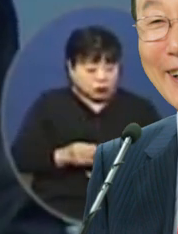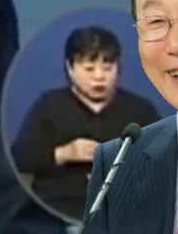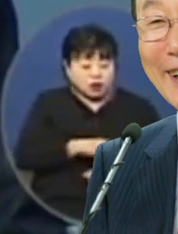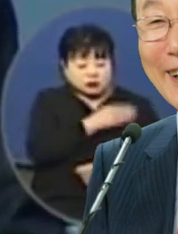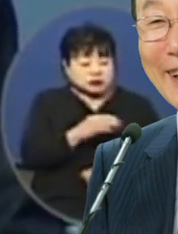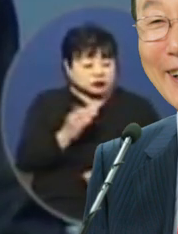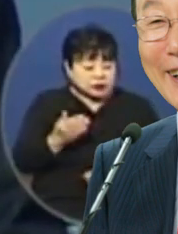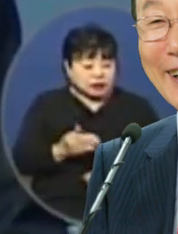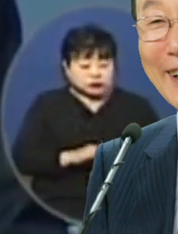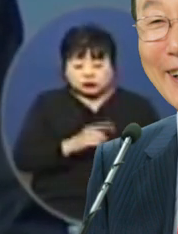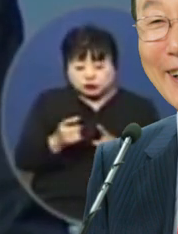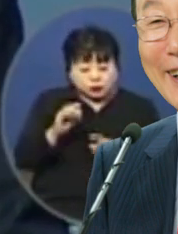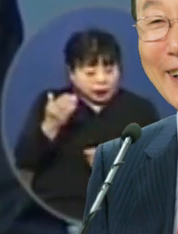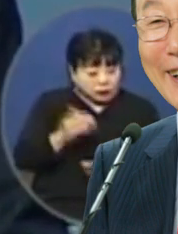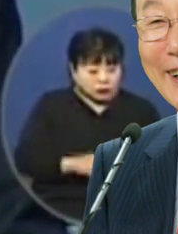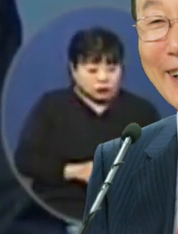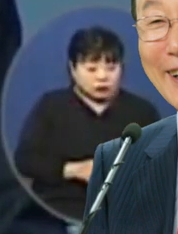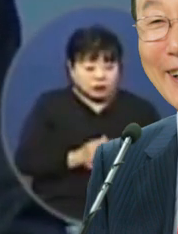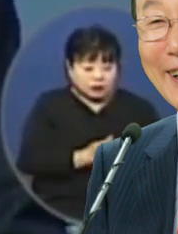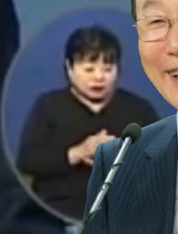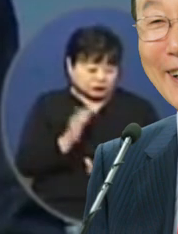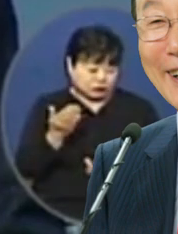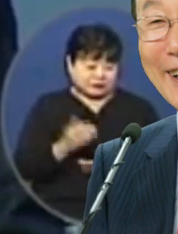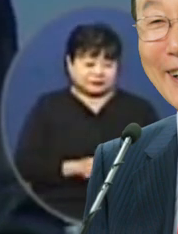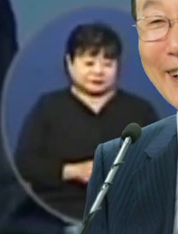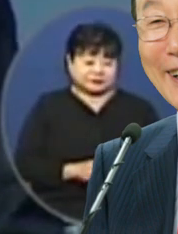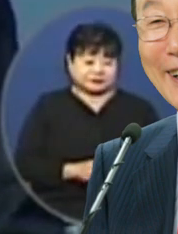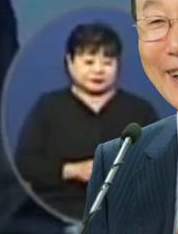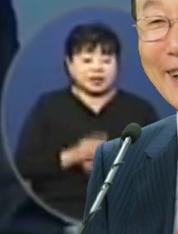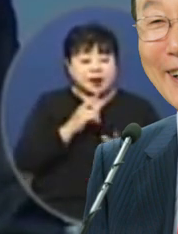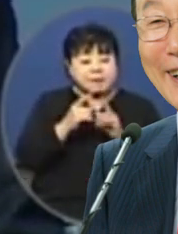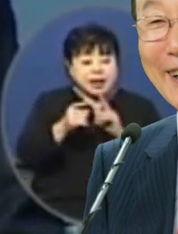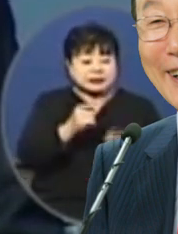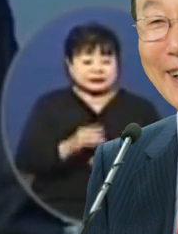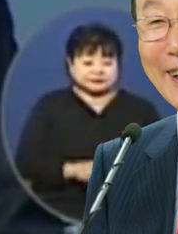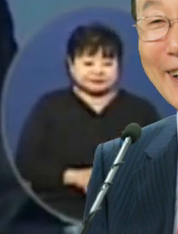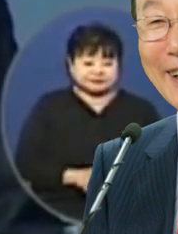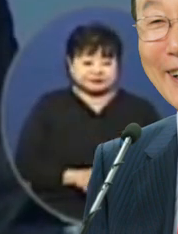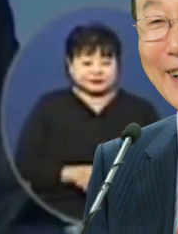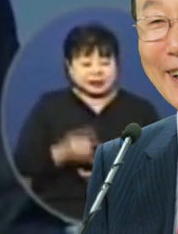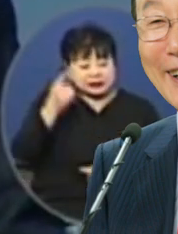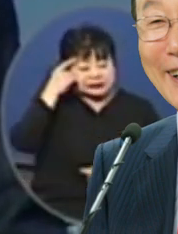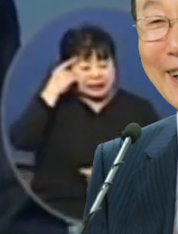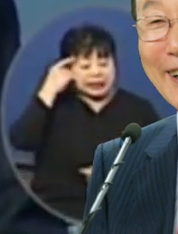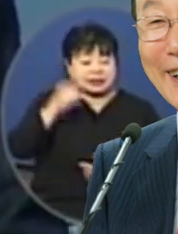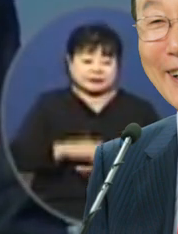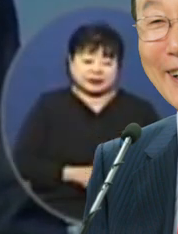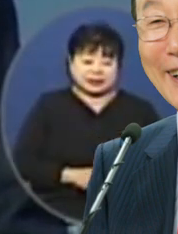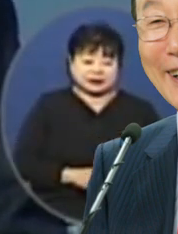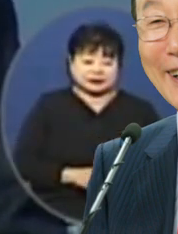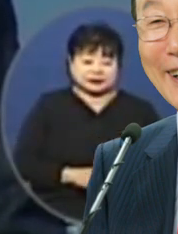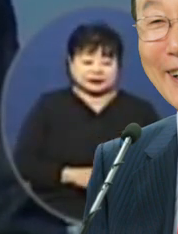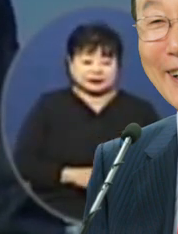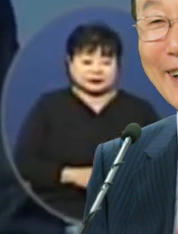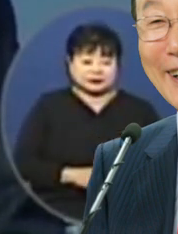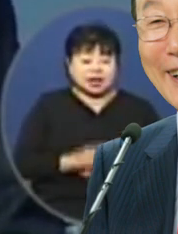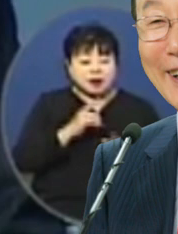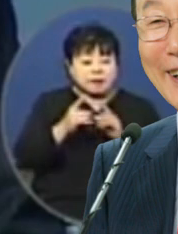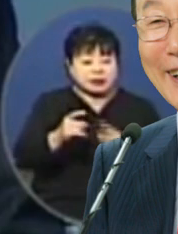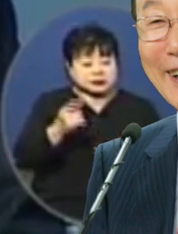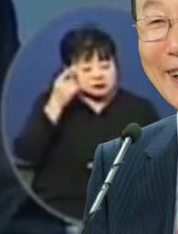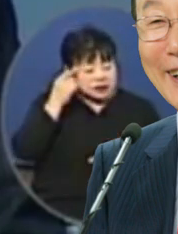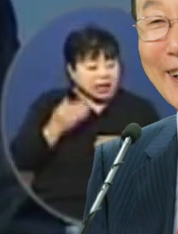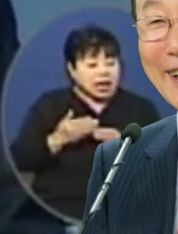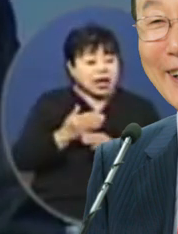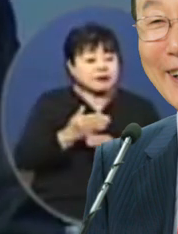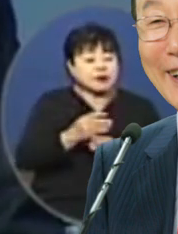능력도 되고 치료도 되고 온갖 것이 다 되는 것은 말씀을 여러분이 상상해야 되는 것입니다. 말씀을